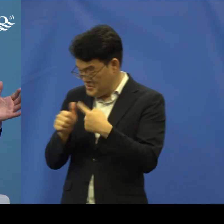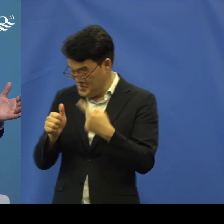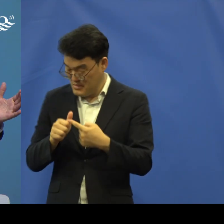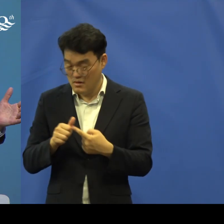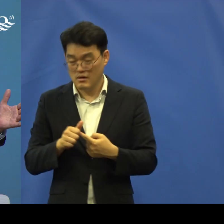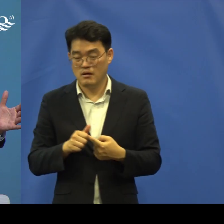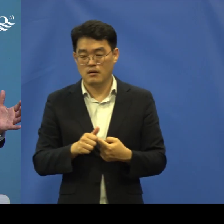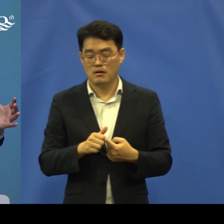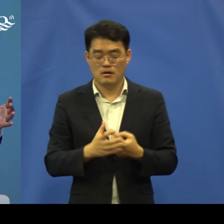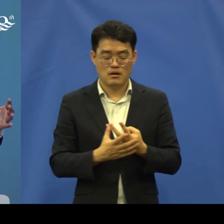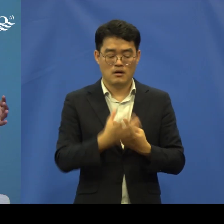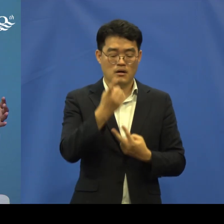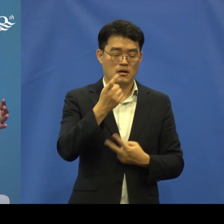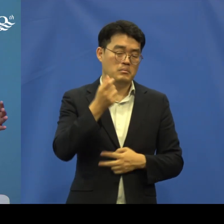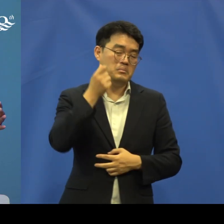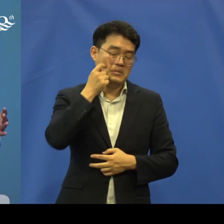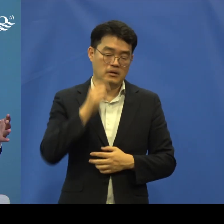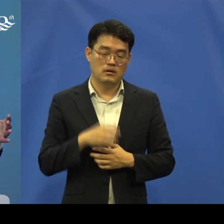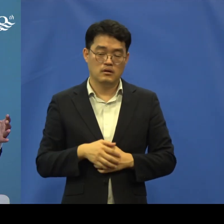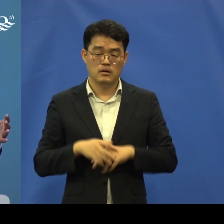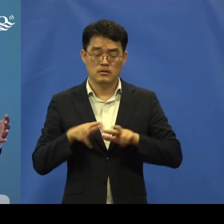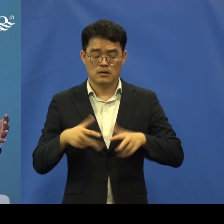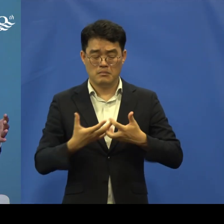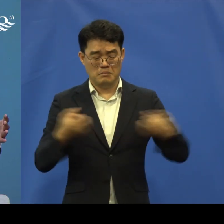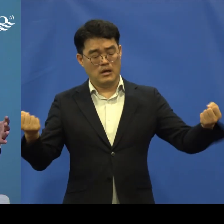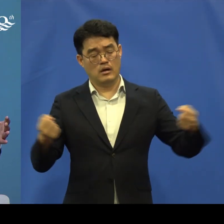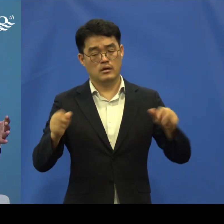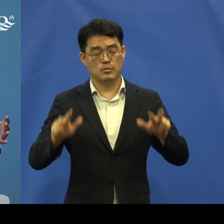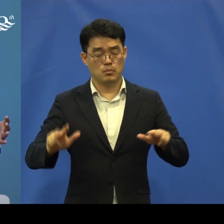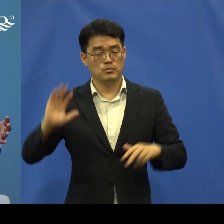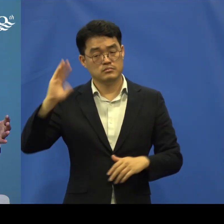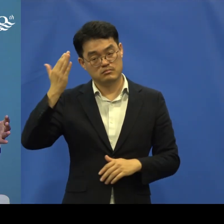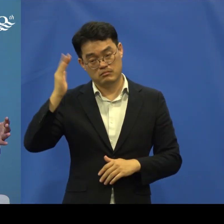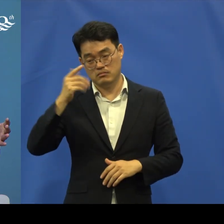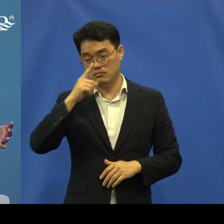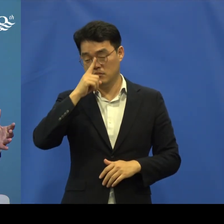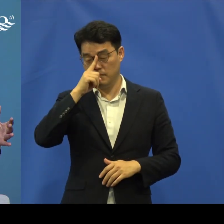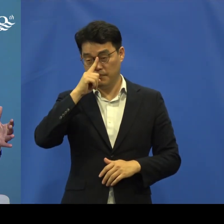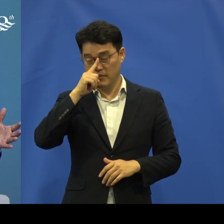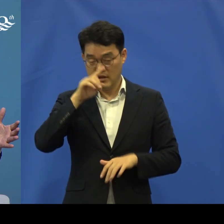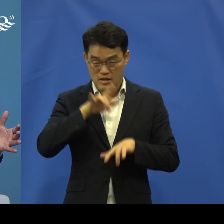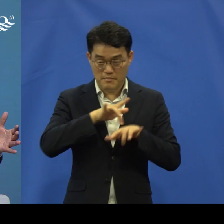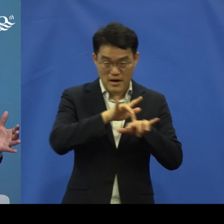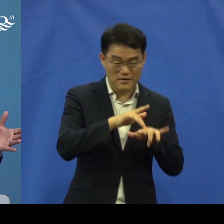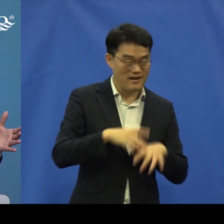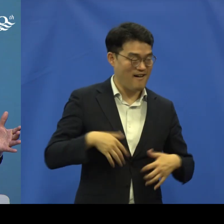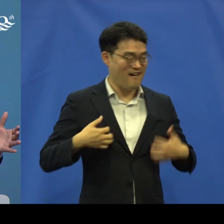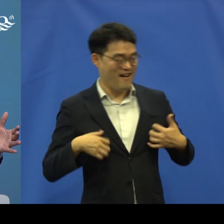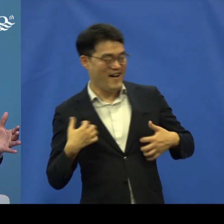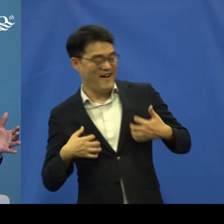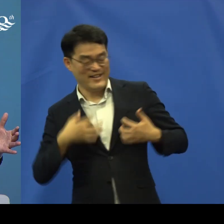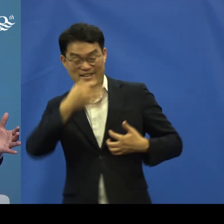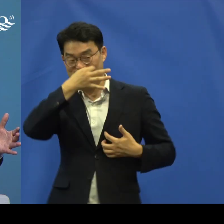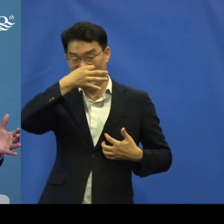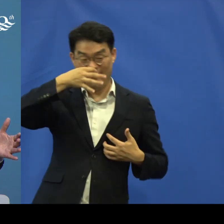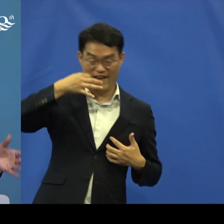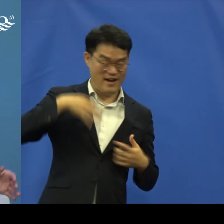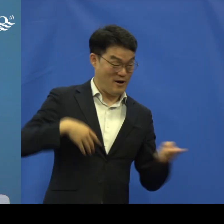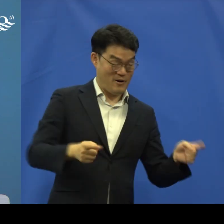이게 지금 여러분 이 현대 문명의 기계인 이를 사용해가지고 마귀가 그냥 춤을 추고 있는 거예요. 춤을 추고 있는